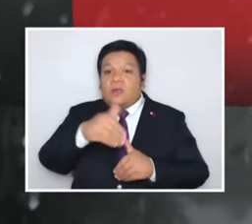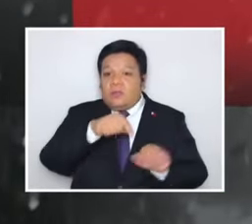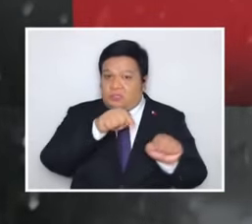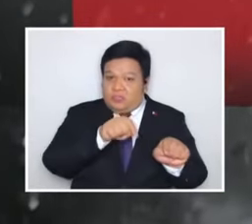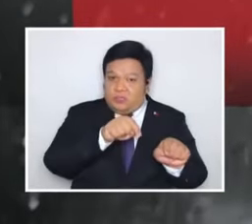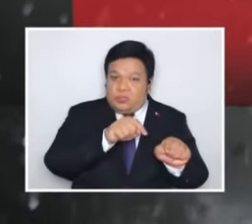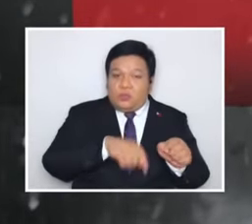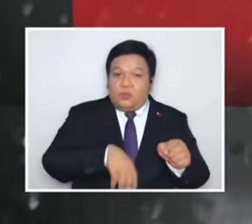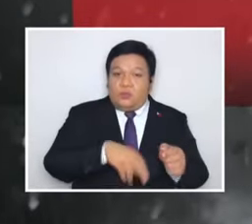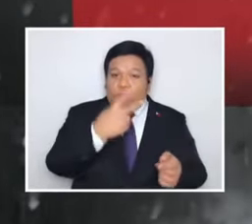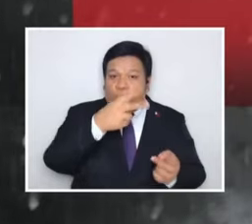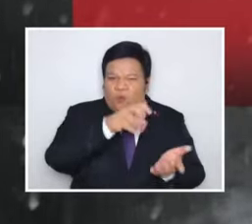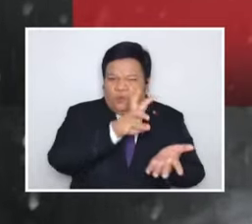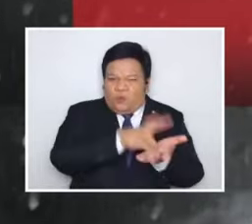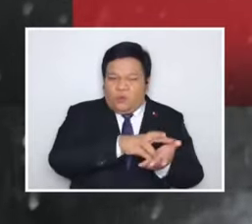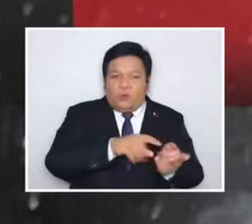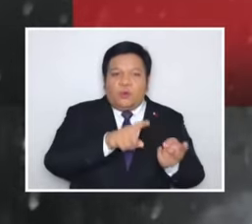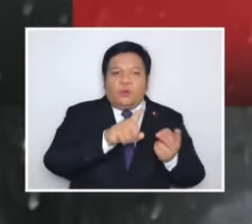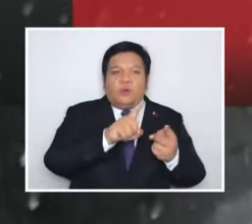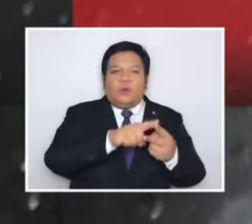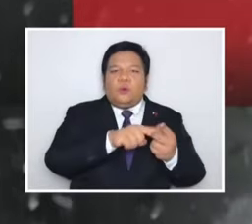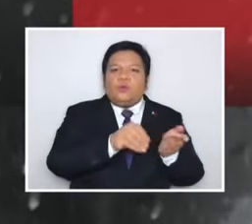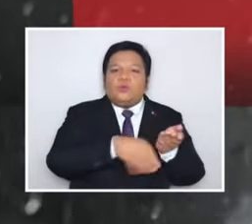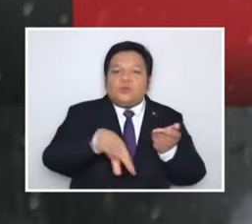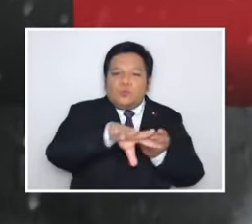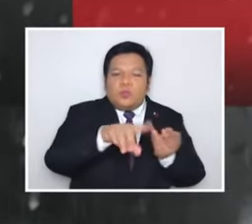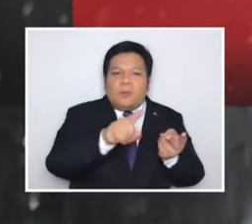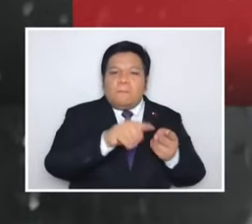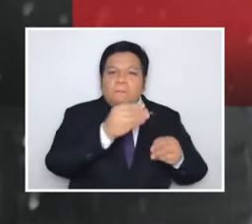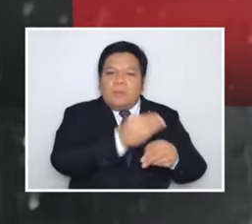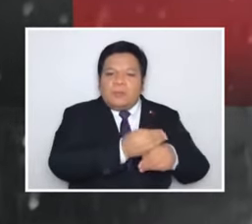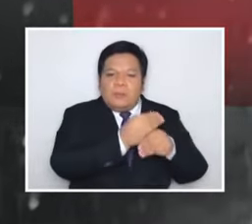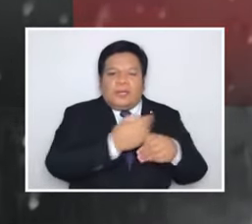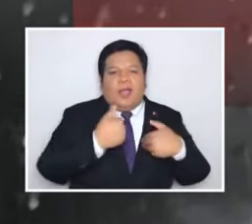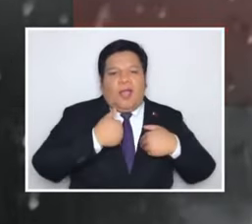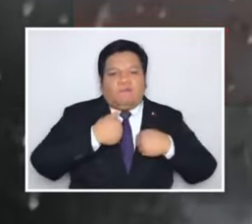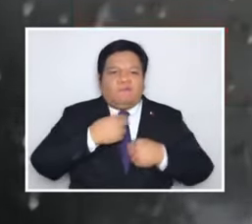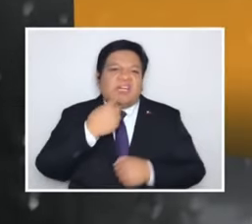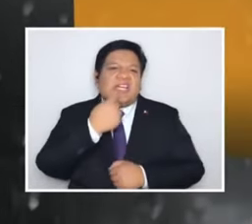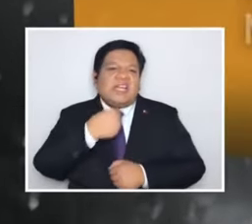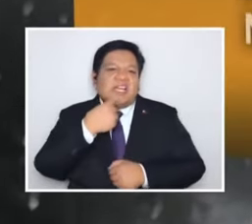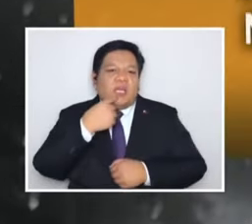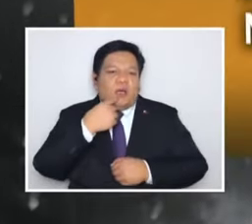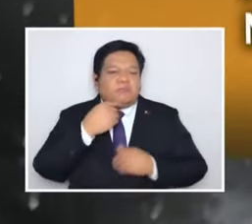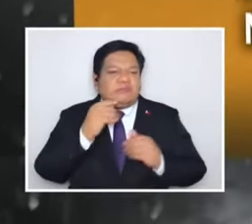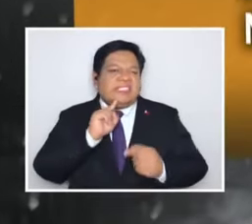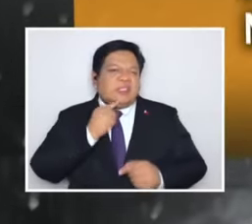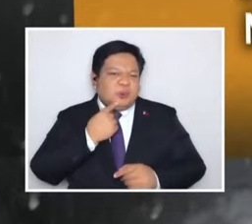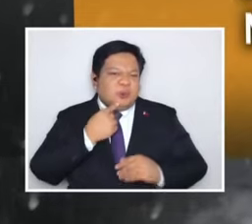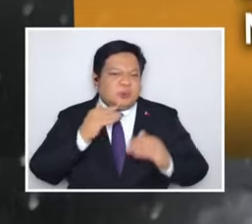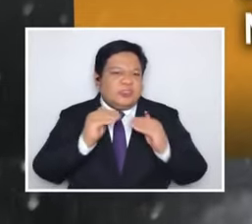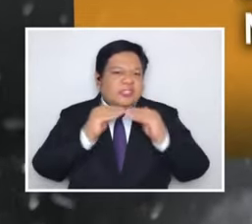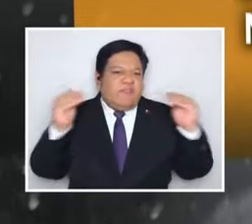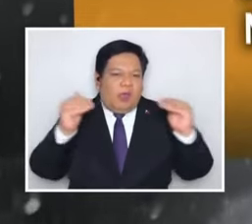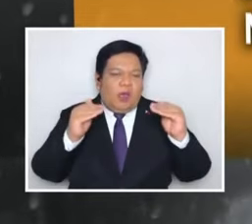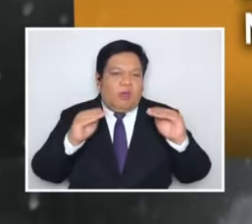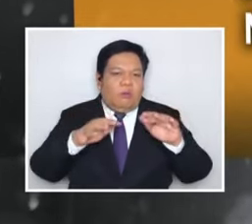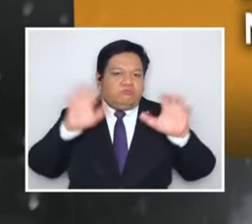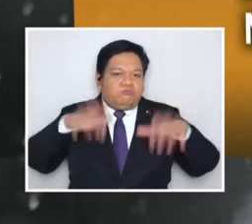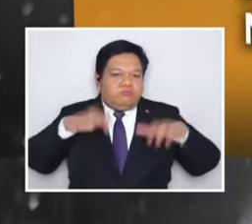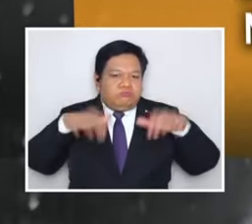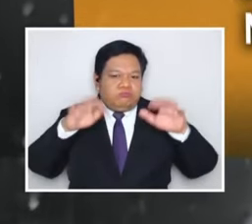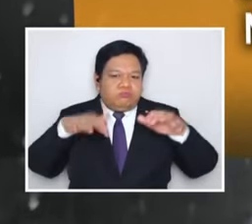kaninang kabilang po ang Tikaw at Burias Islands. Orange heavy rainfall warning sa Northern Samar, Albay at